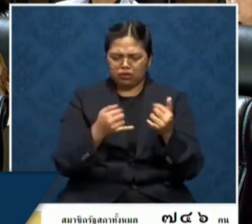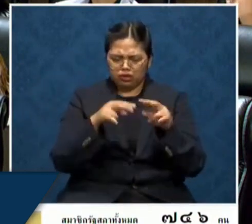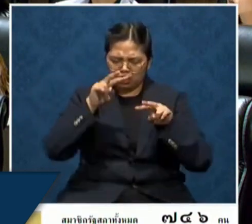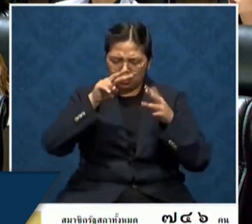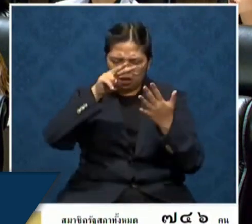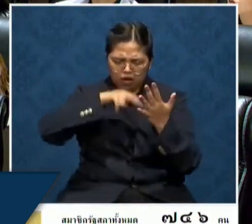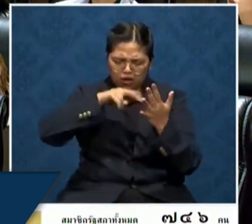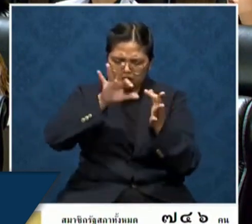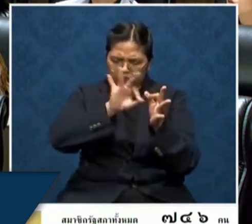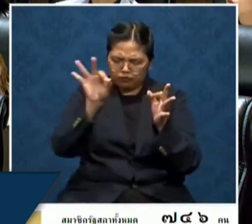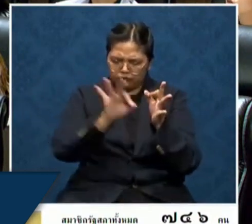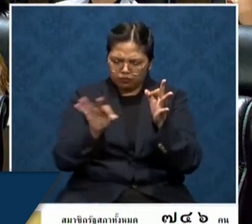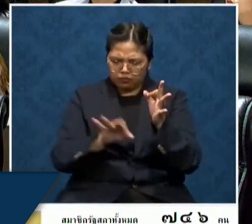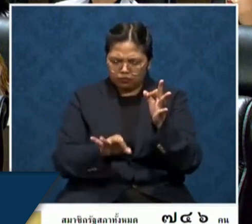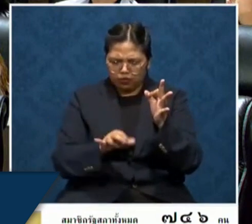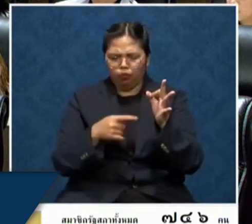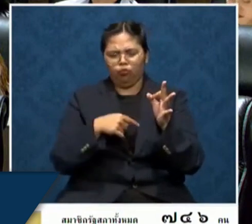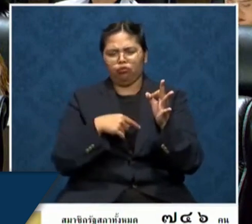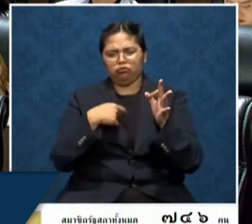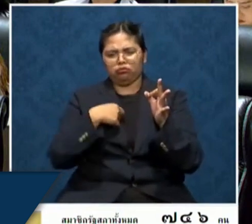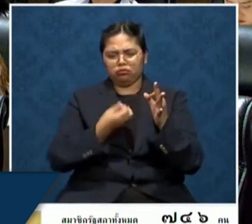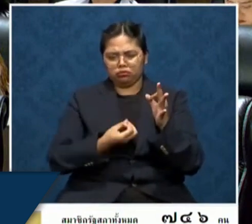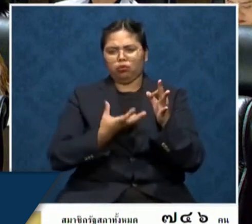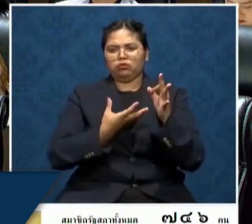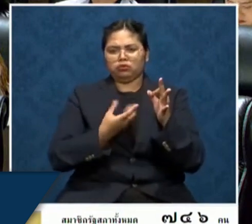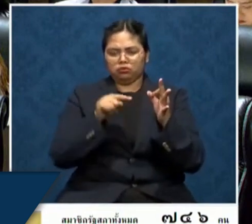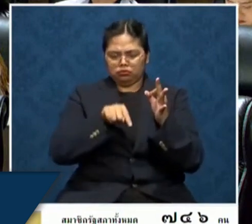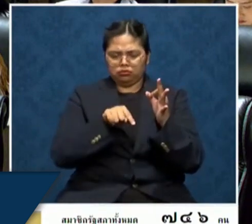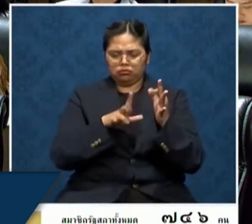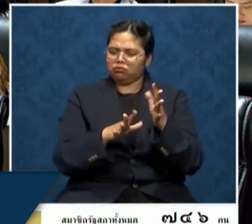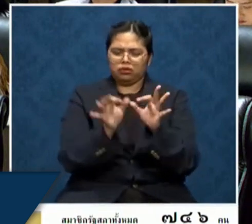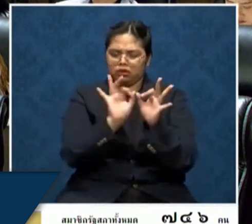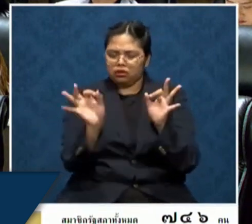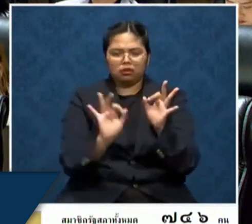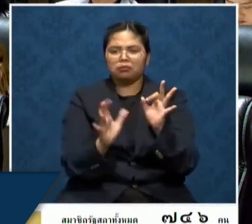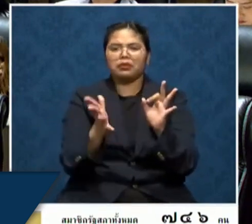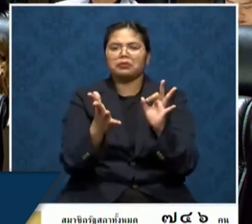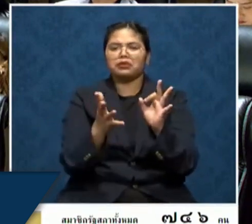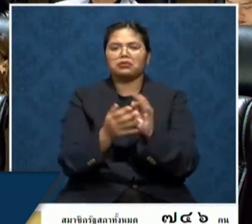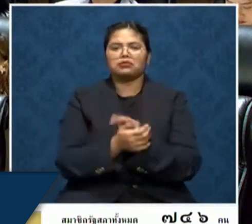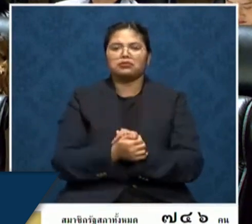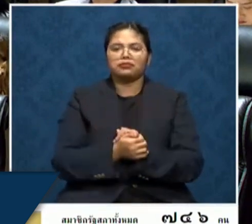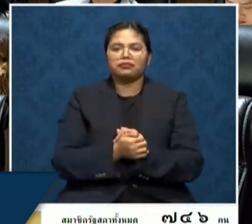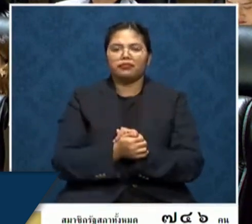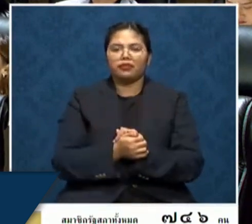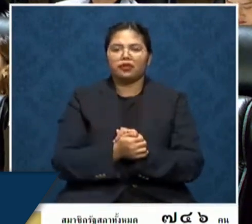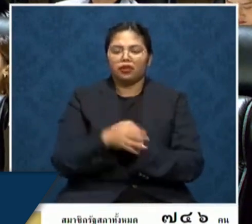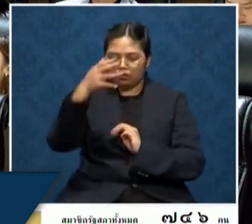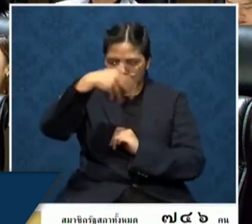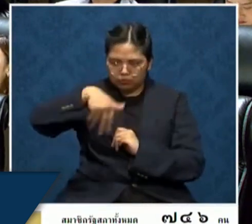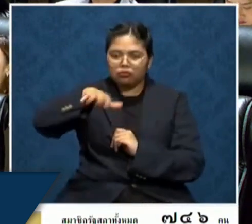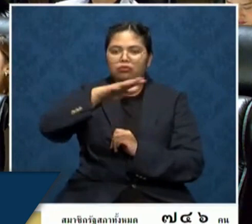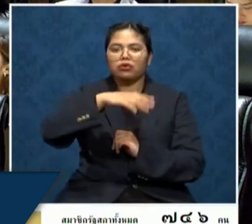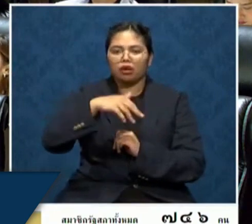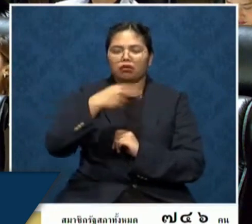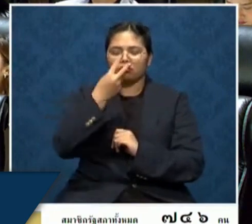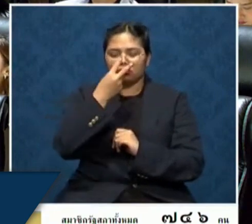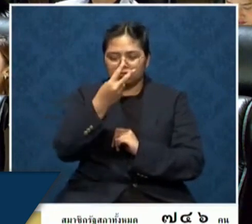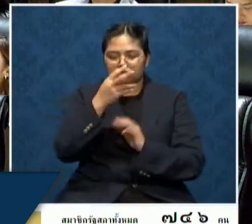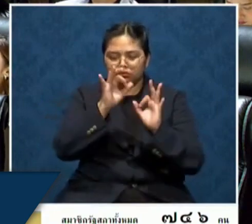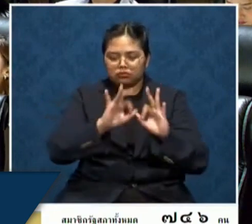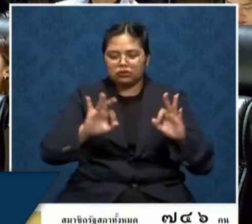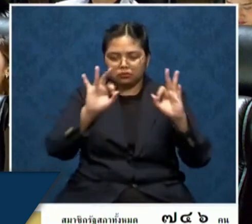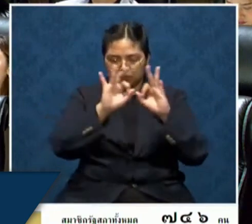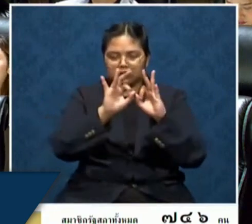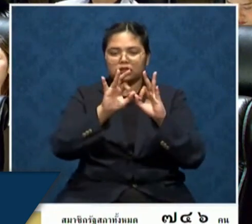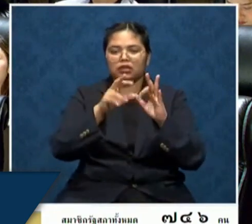าชิกเซอร์ไพรส์หรือประหลาดใจมากๆพวกเราในที่นี้ให้ความสำคัญกับคำแถลงนโยบายเพรา